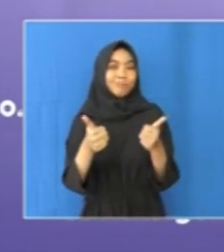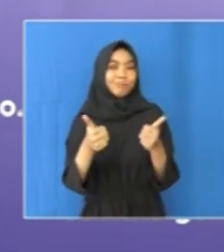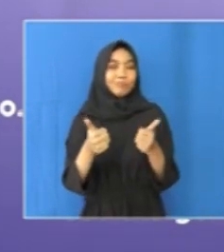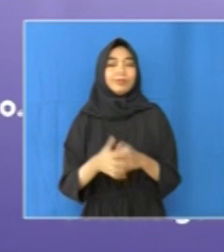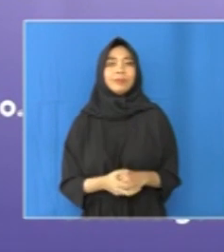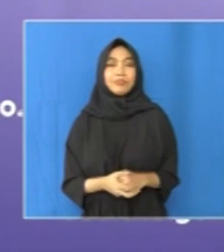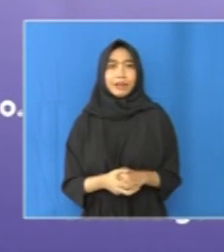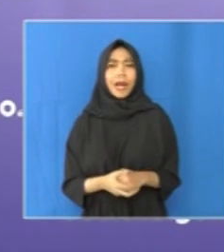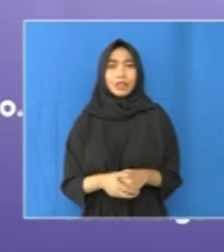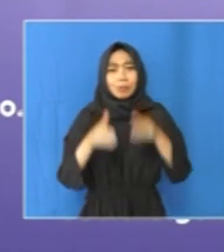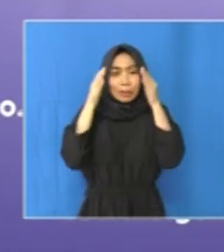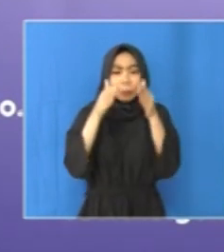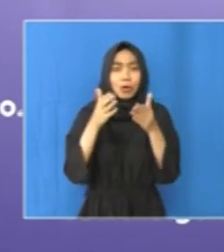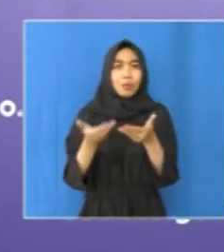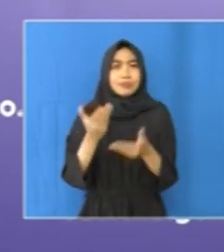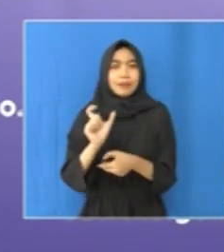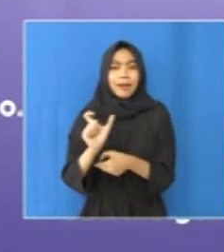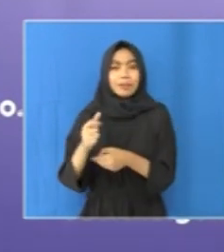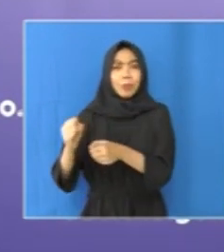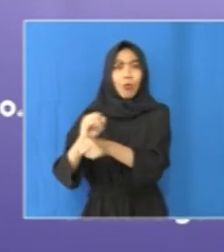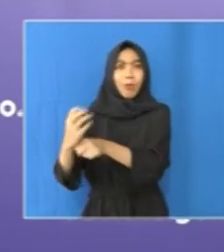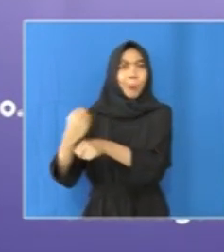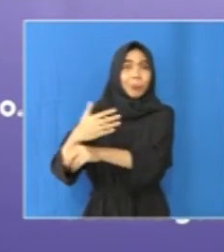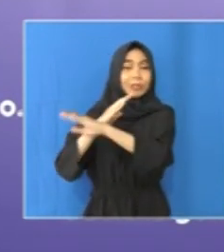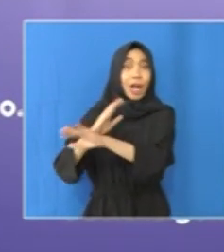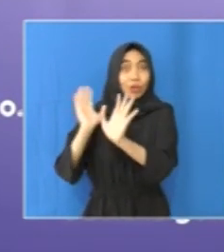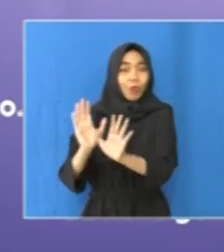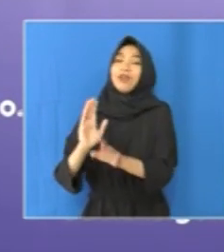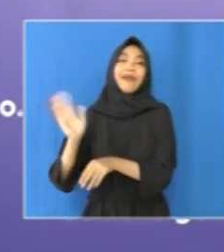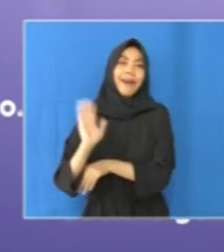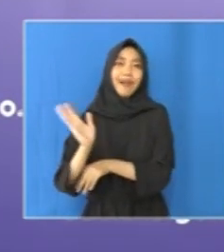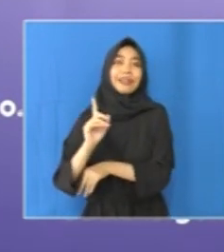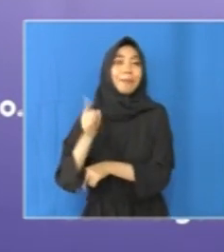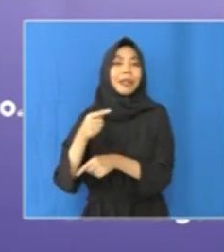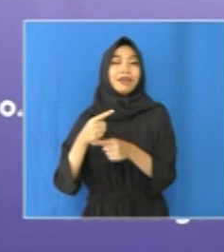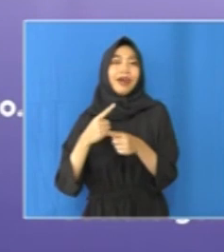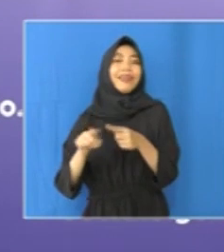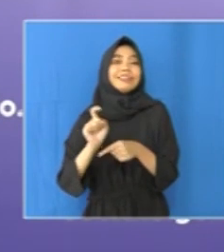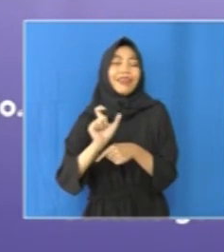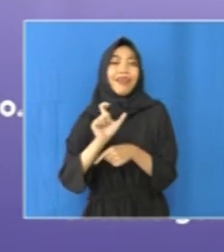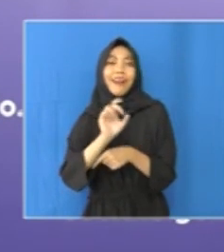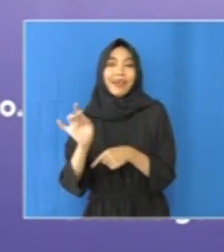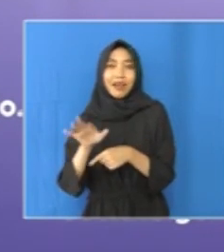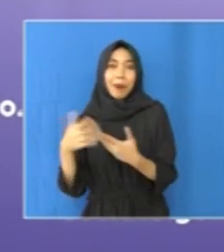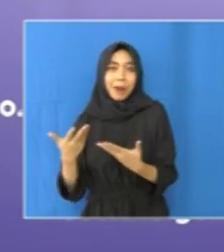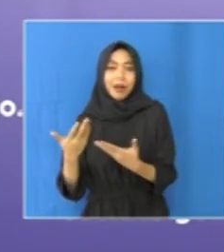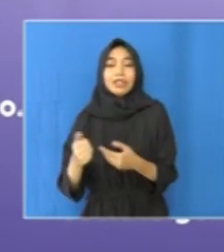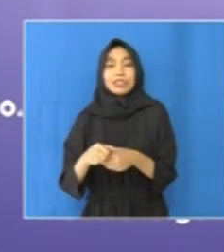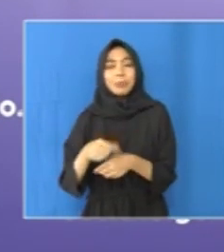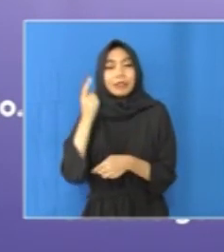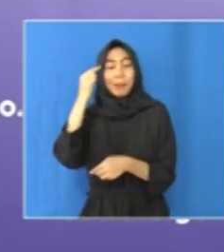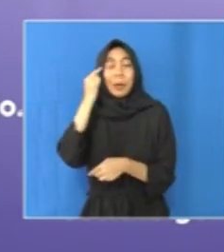dengan cara mengatasi koflik 19 namun juga peduli agar roda ekonomi